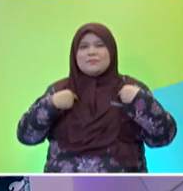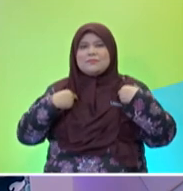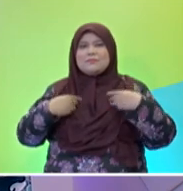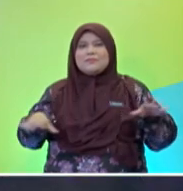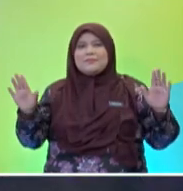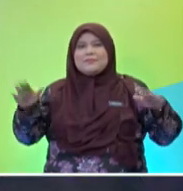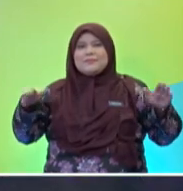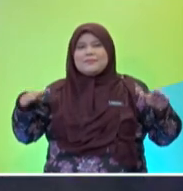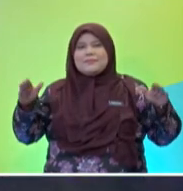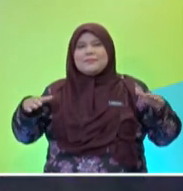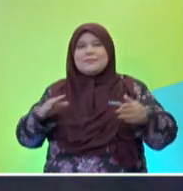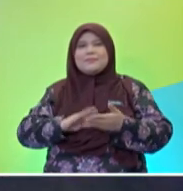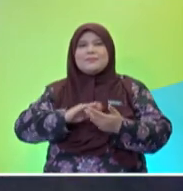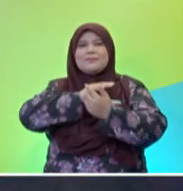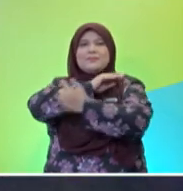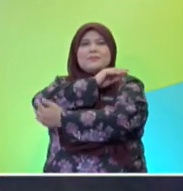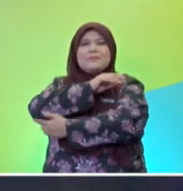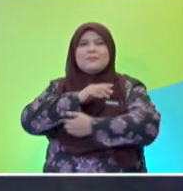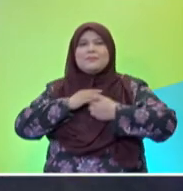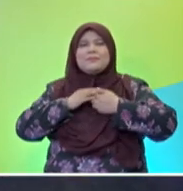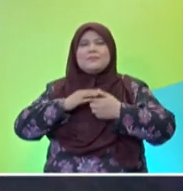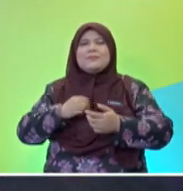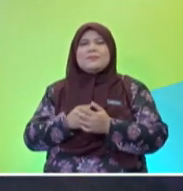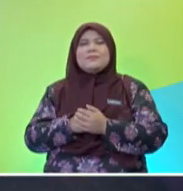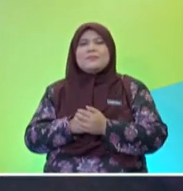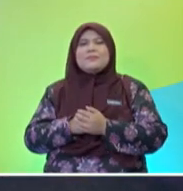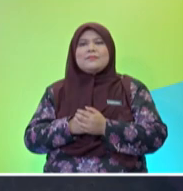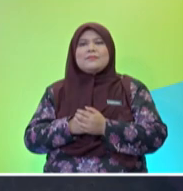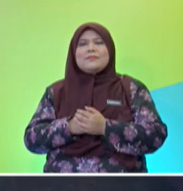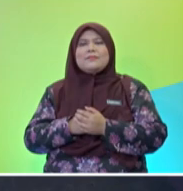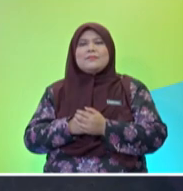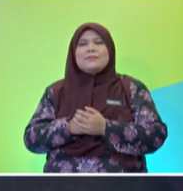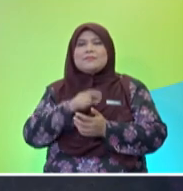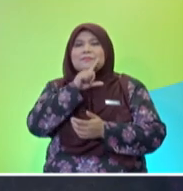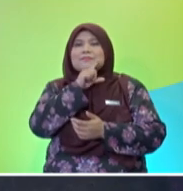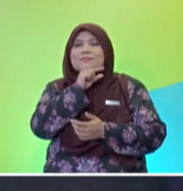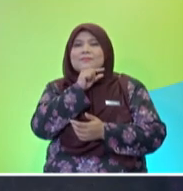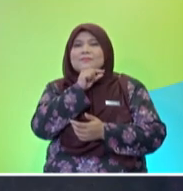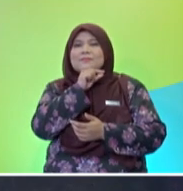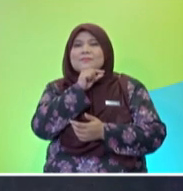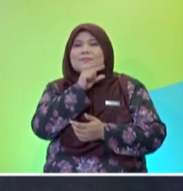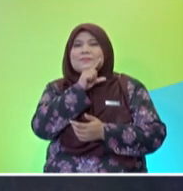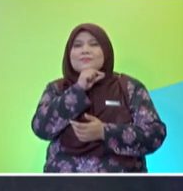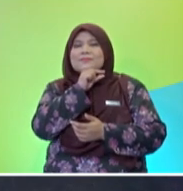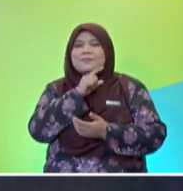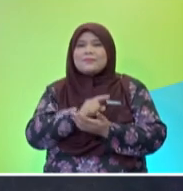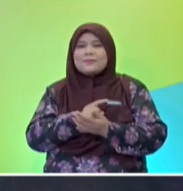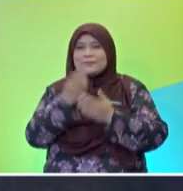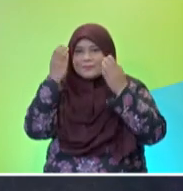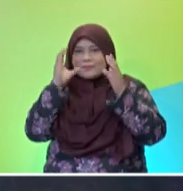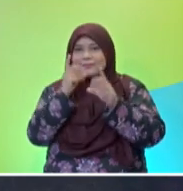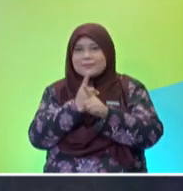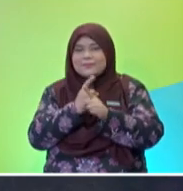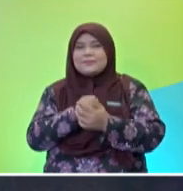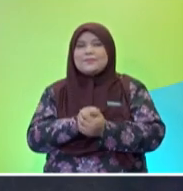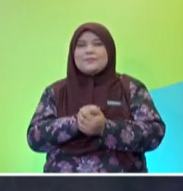sebab dia adik saya ya Ini Iyalah burung cikgup kita tengok